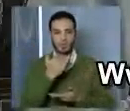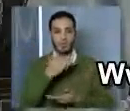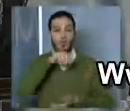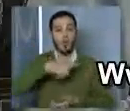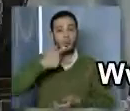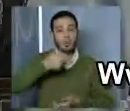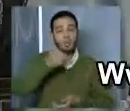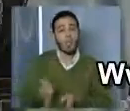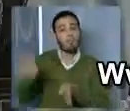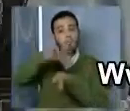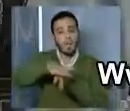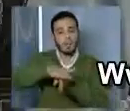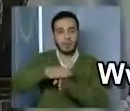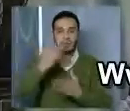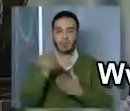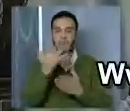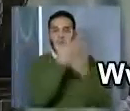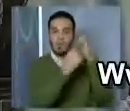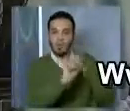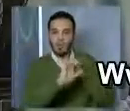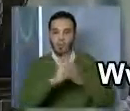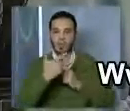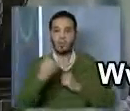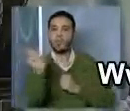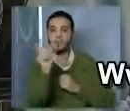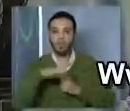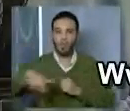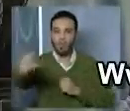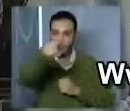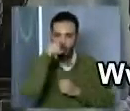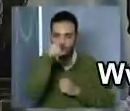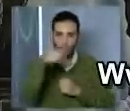محمد مات وخلف بنات، انتوا بنات،